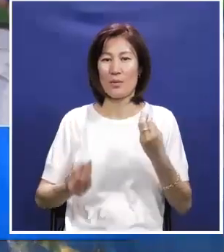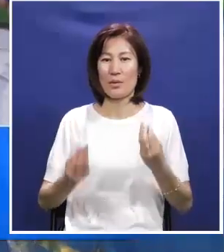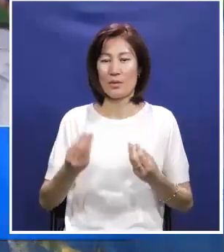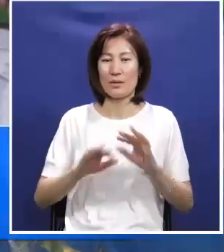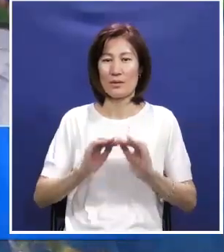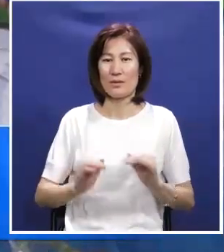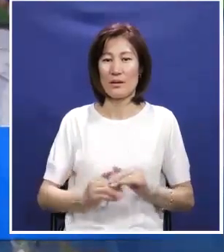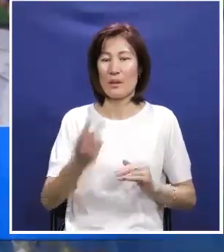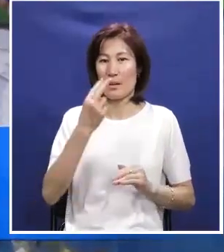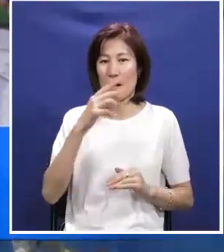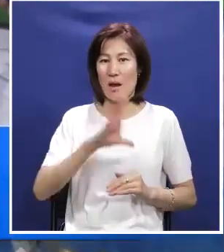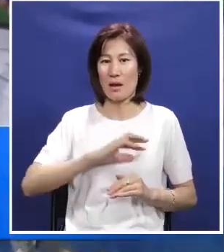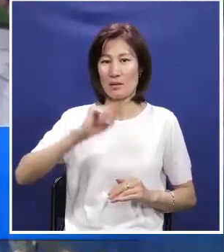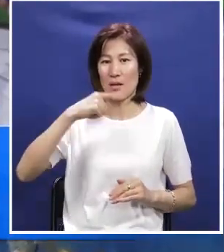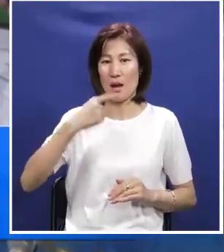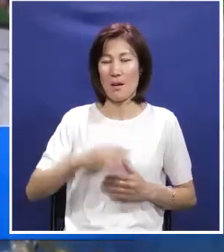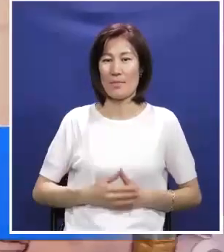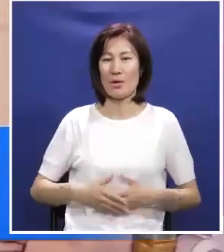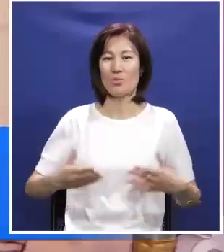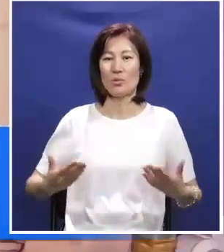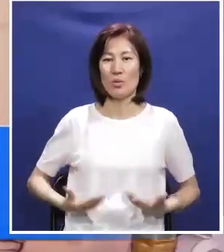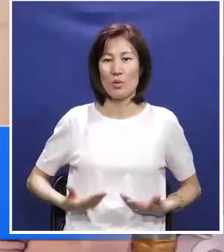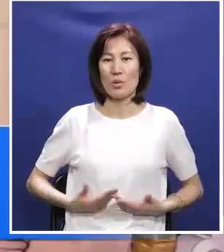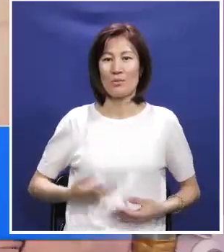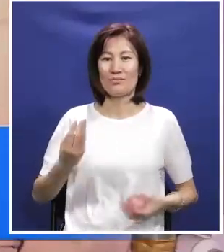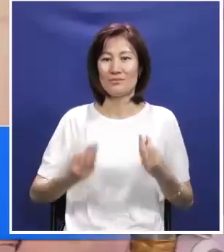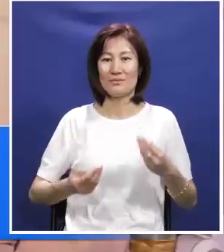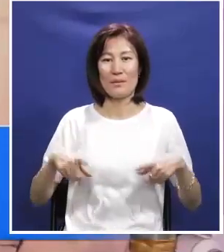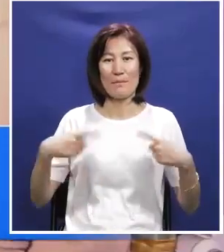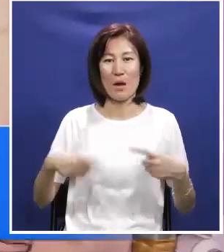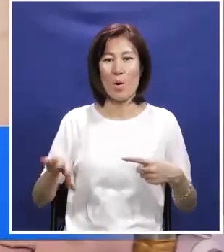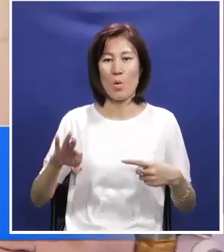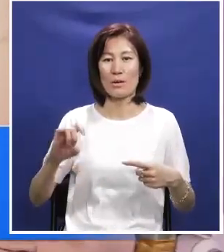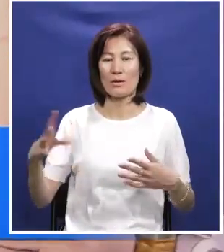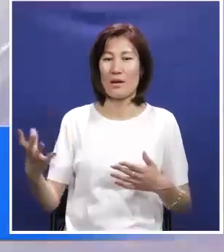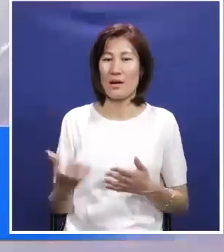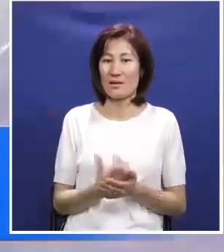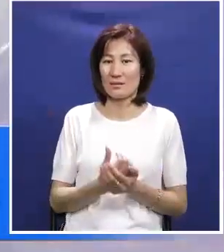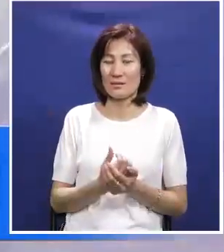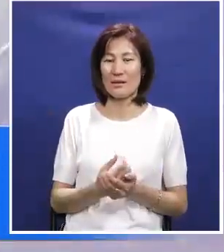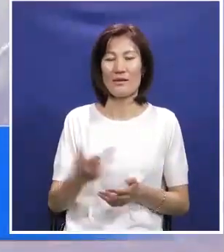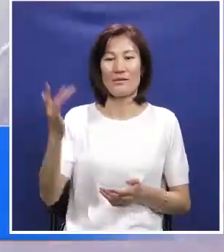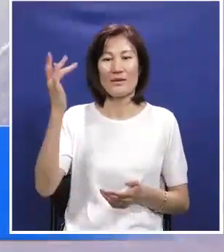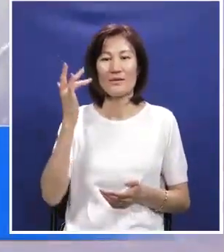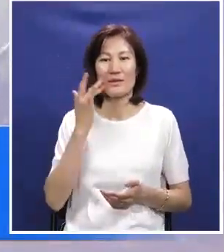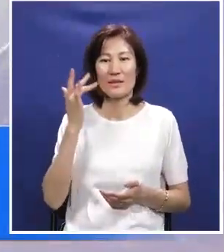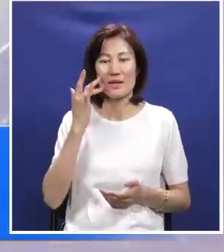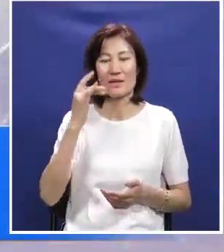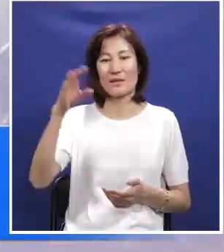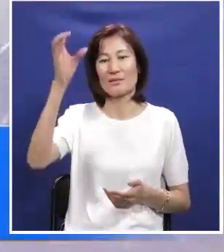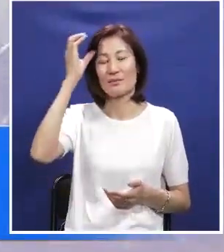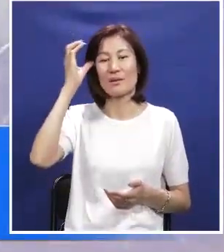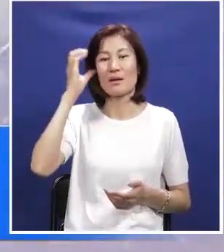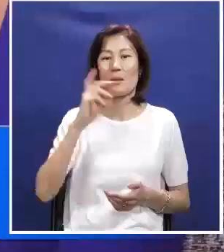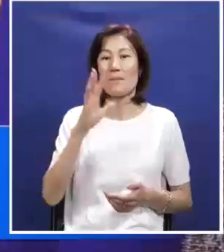өсер бала боламан деп айтқандай, баланың өмірінде ойын ерекше орын алады. Олардың зейінін үнемі қажетті бағытқа